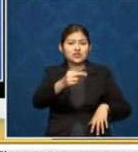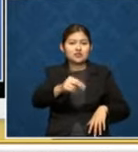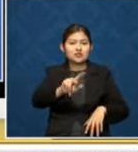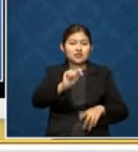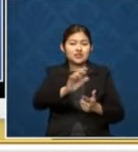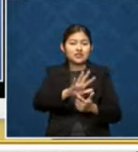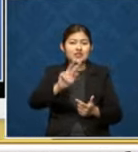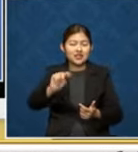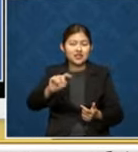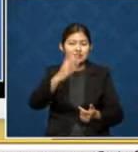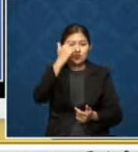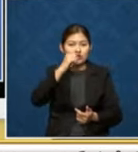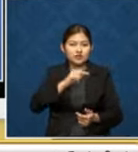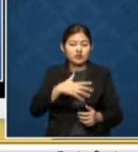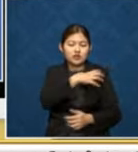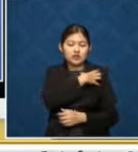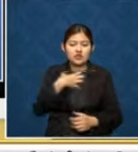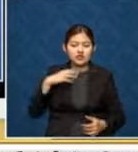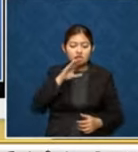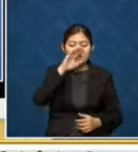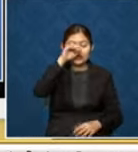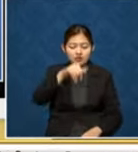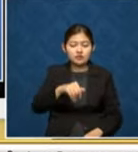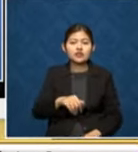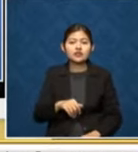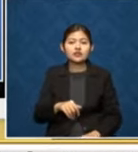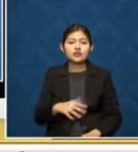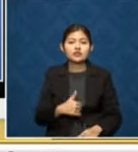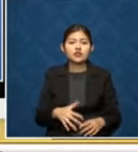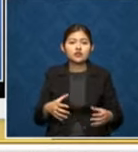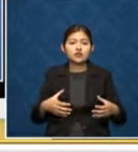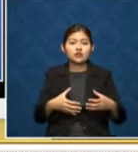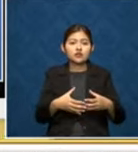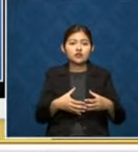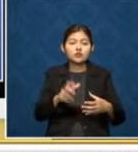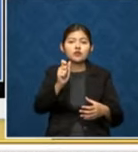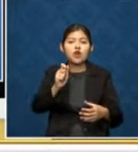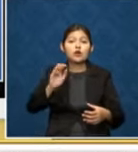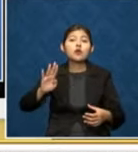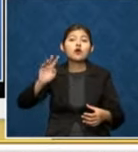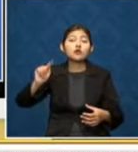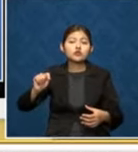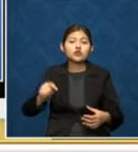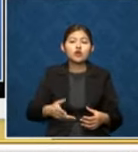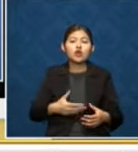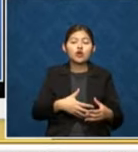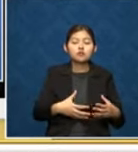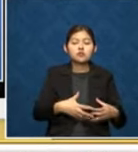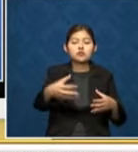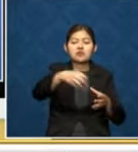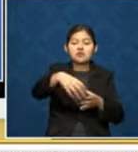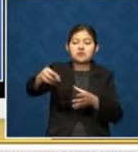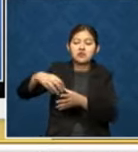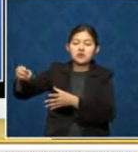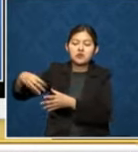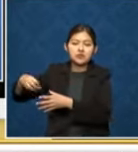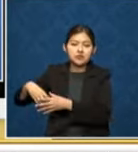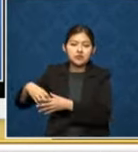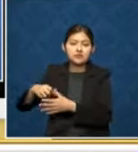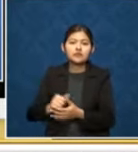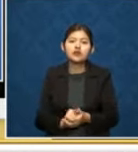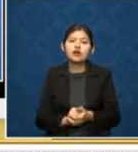เนื่องจากเทศบาลตำบลชะอวดต้องรับปริมาณขยะจากองค์กรปกครองส่วนท้องถิ่น ในเขตอำเภอเชวดและเขตอำเภอ